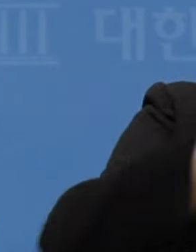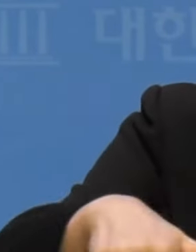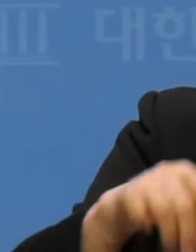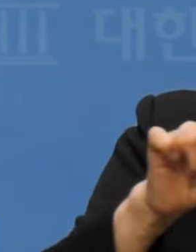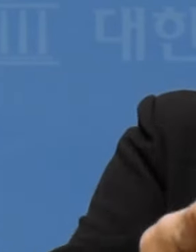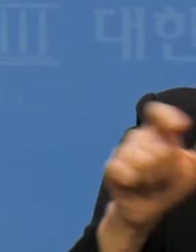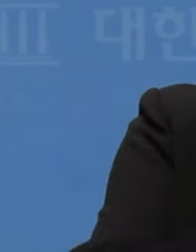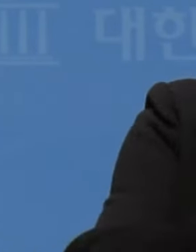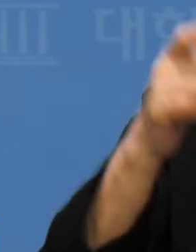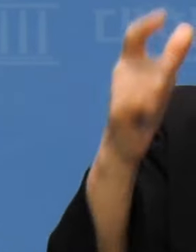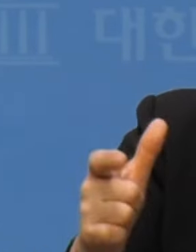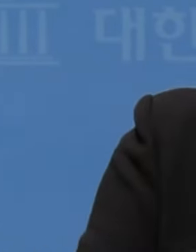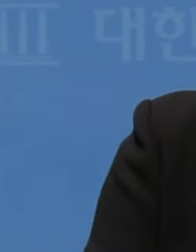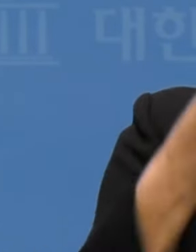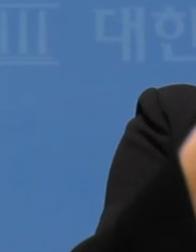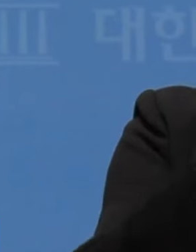팹리스 특구로 유치하겠습니다.